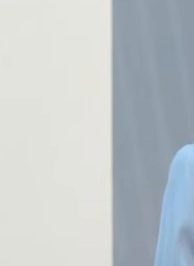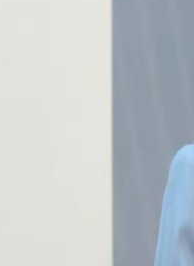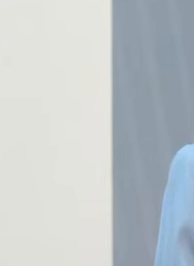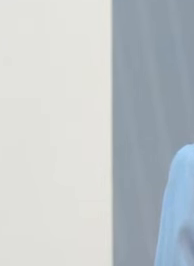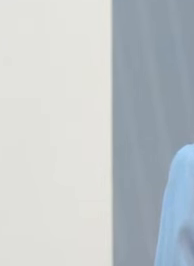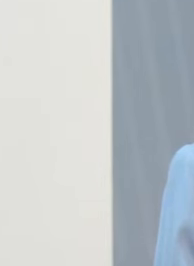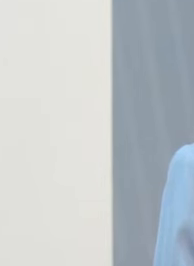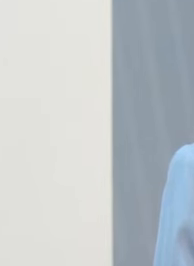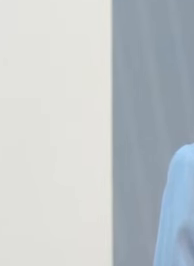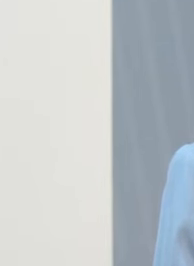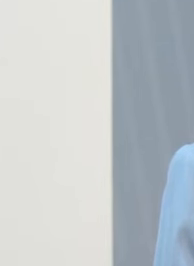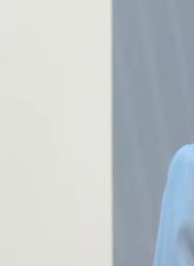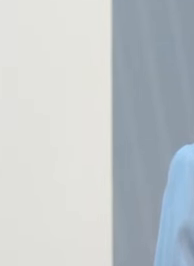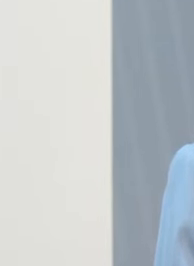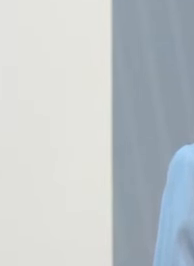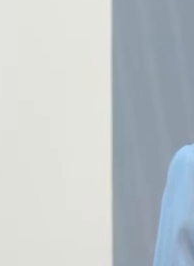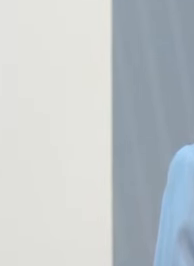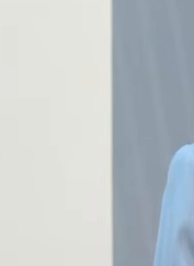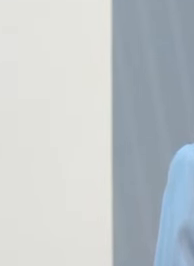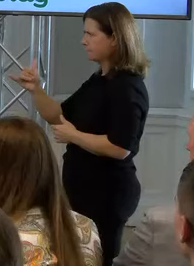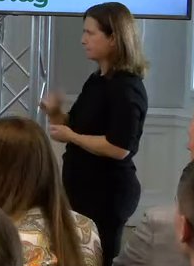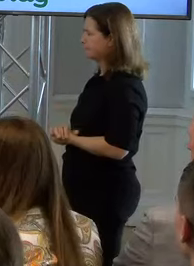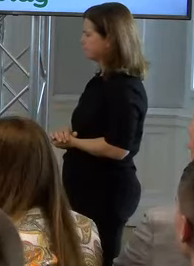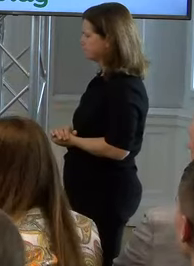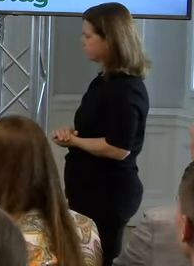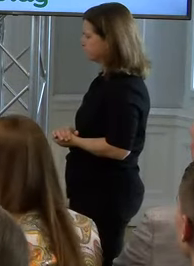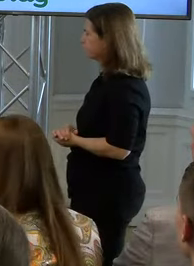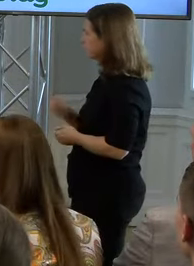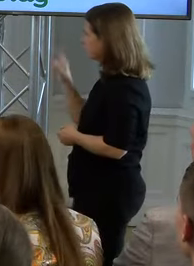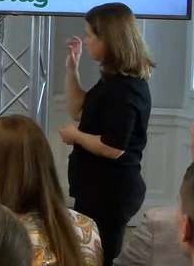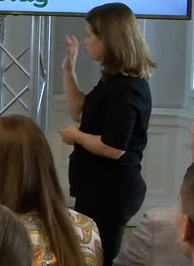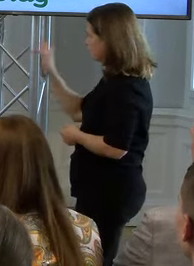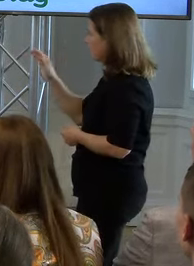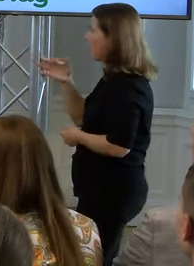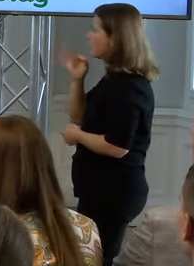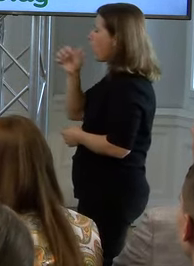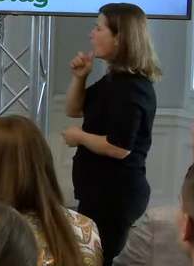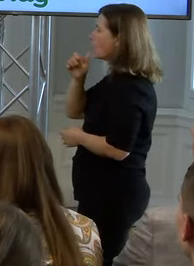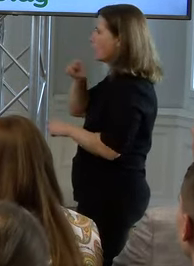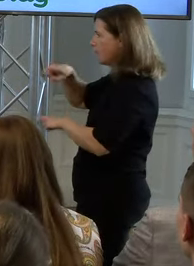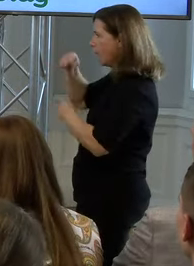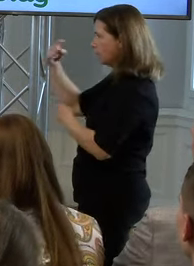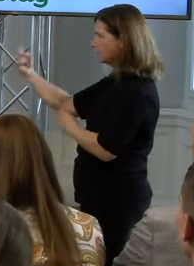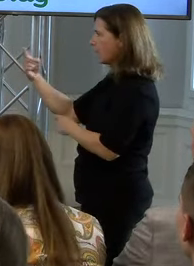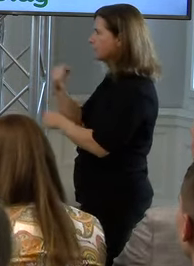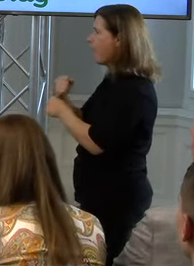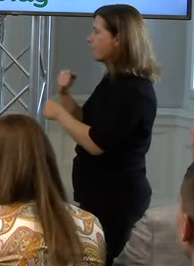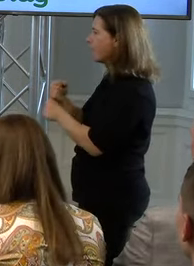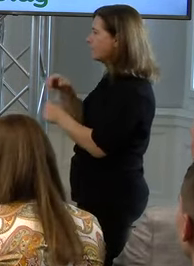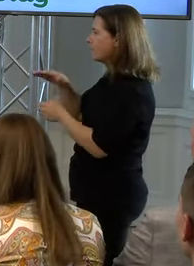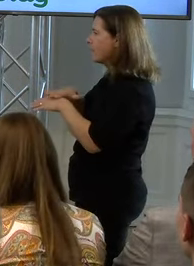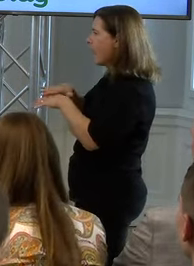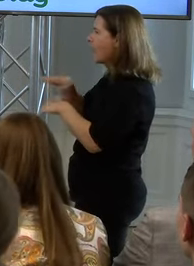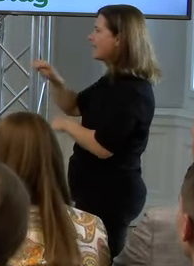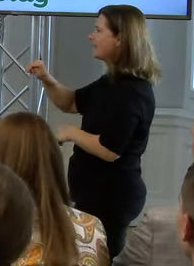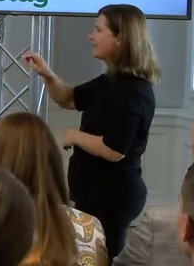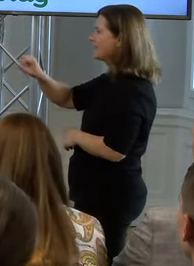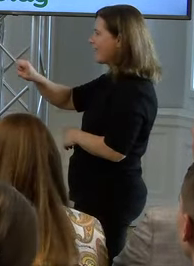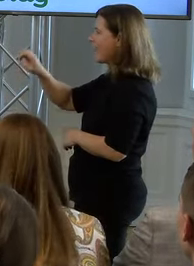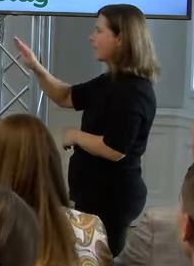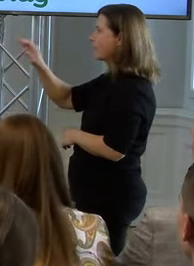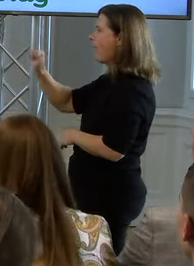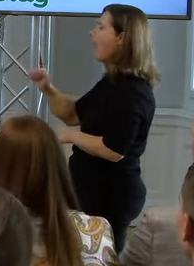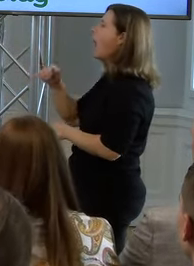aber natürlich auch im Bürobereich. Frau Grünanger, Sie arbeiten im Bereich NEBA, Arbeitsassistenz für Erwachsene,